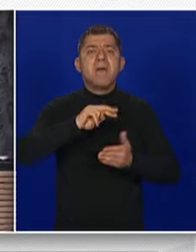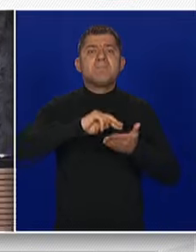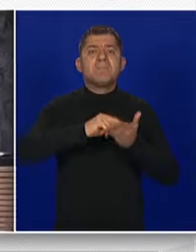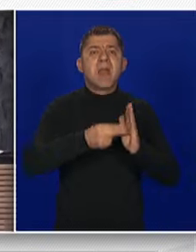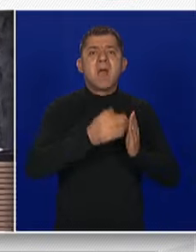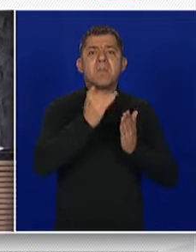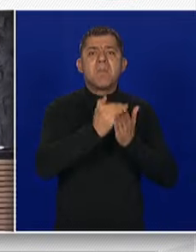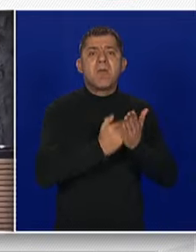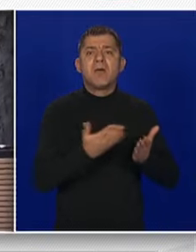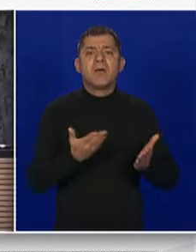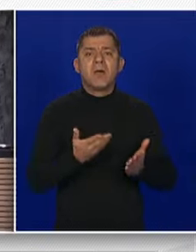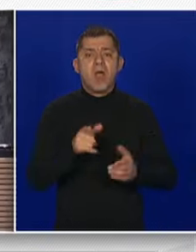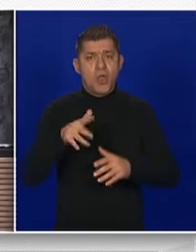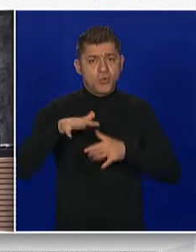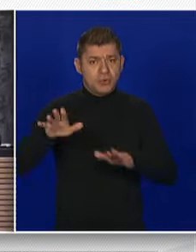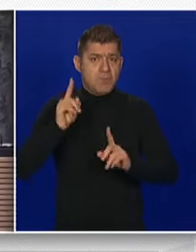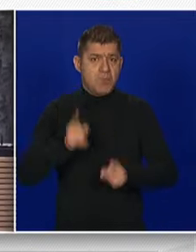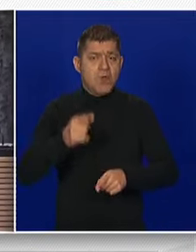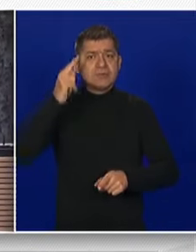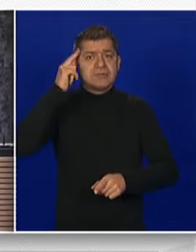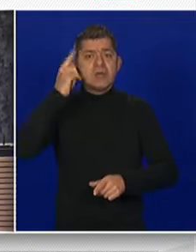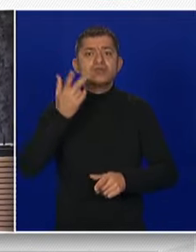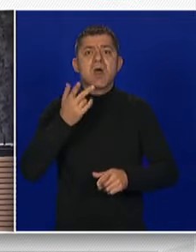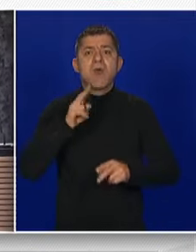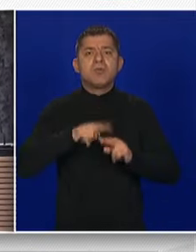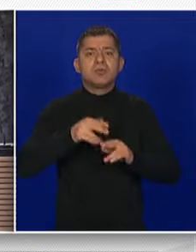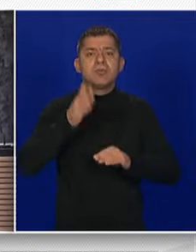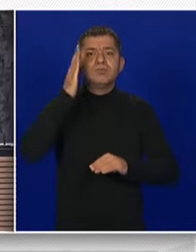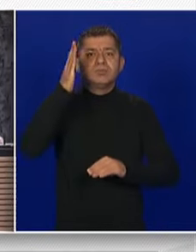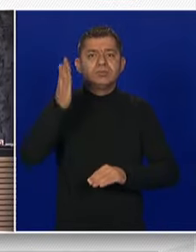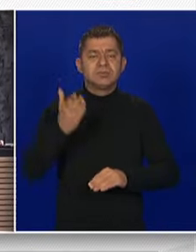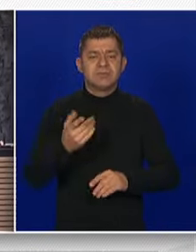bi trebali znati što ih čeka.